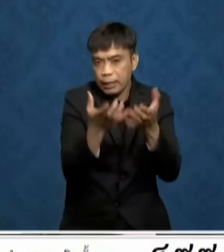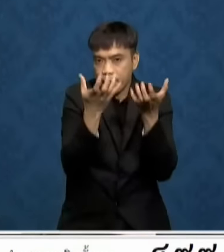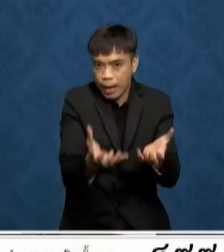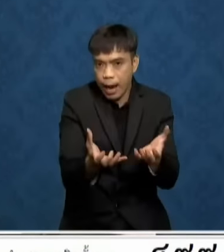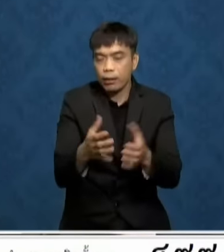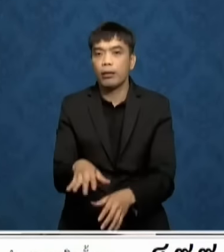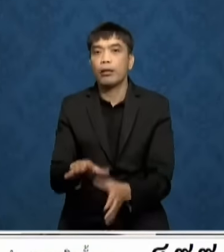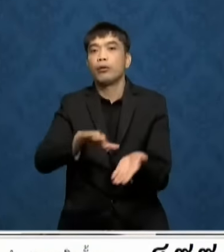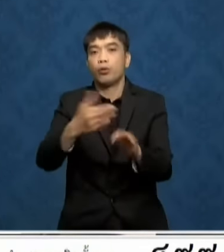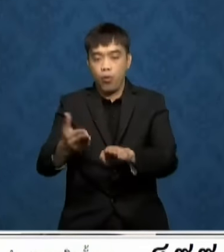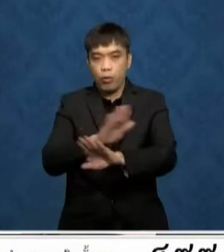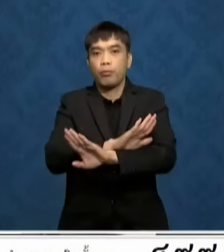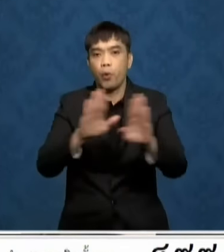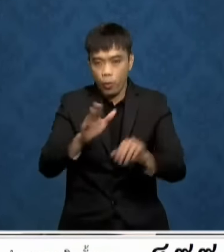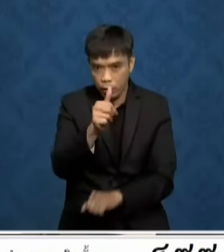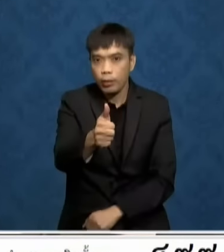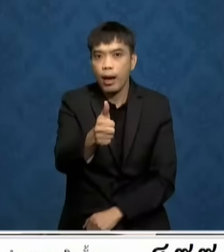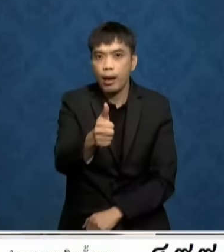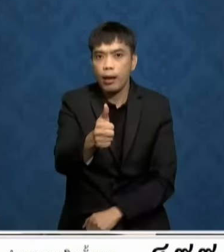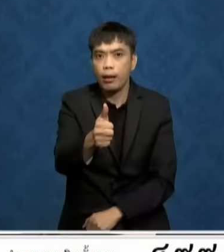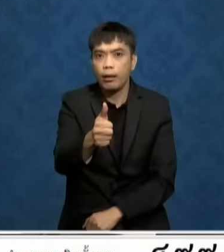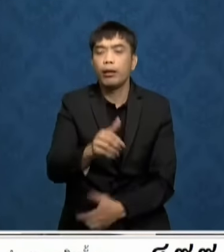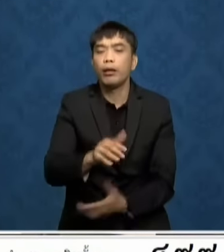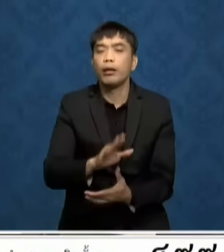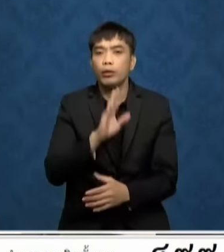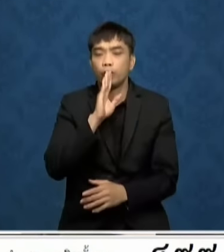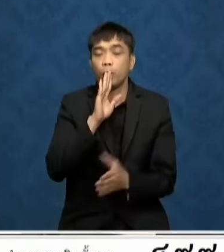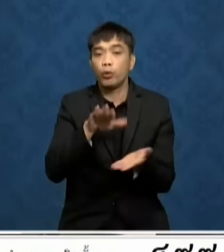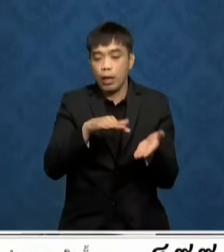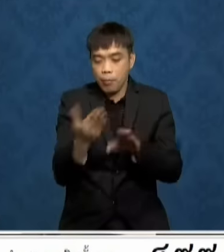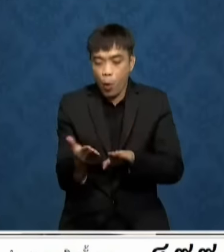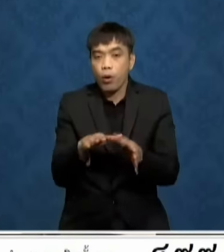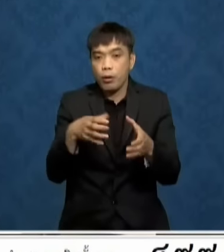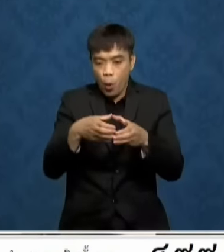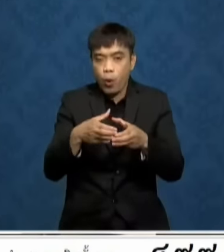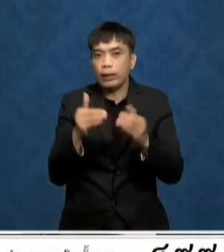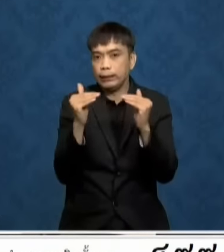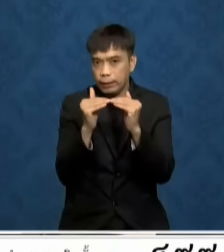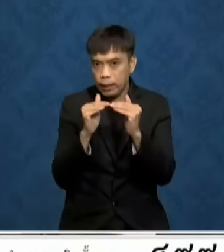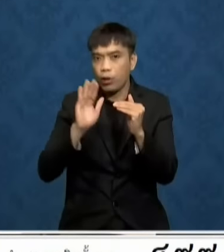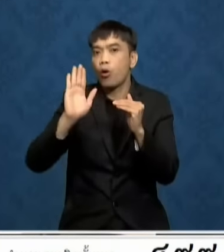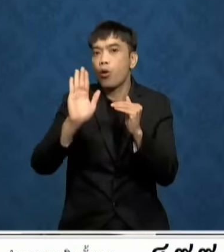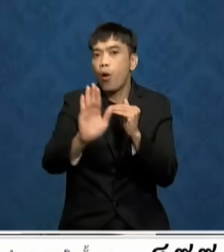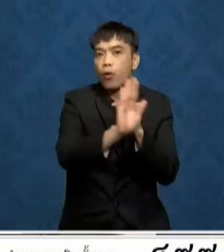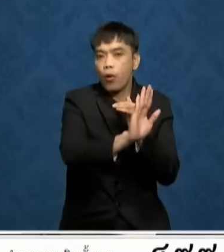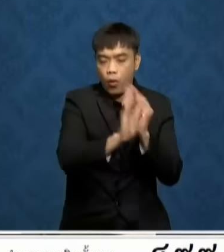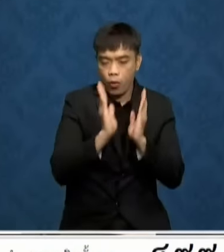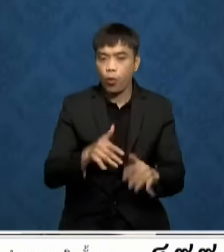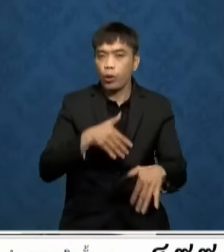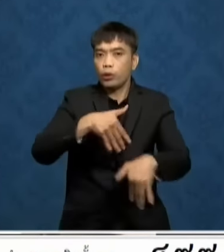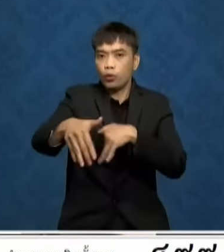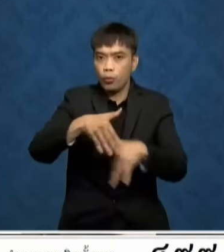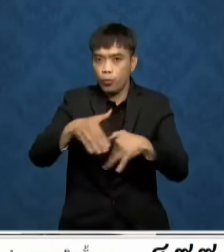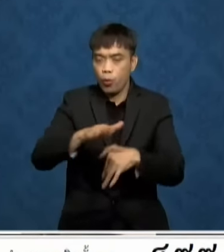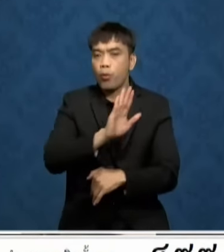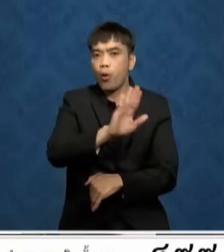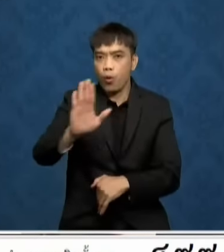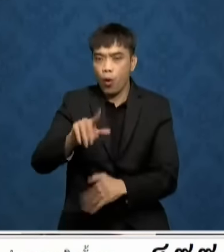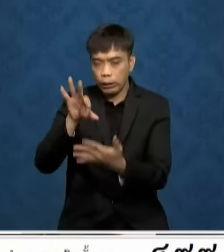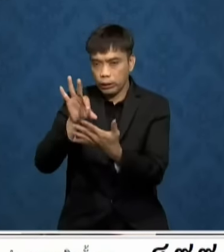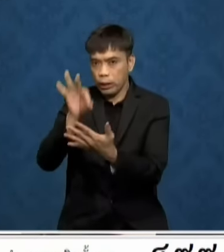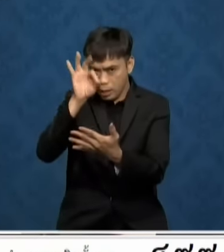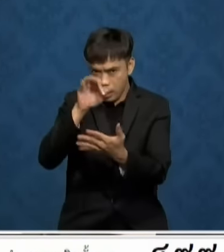เท่านั้นและต้องระลึกอยู่เสมอว่าการยุบพรรคคือการริดรอนสิทธิ์ของประชาชนริดรอนสิทธิ์ในความเป็นพลเมืองที่เป็นศู